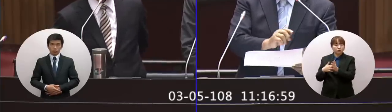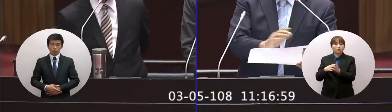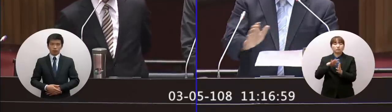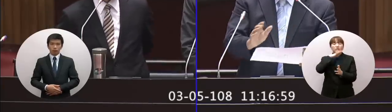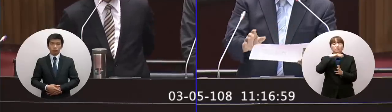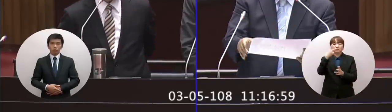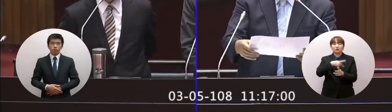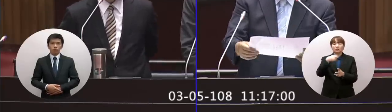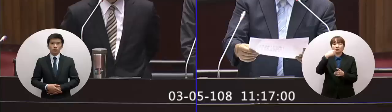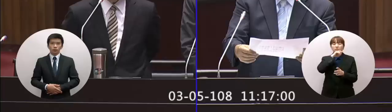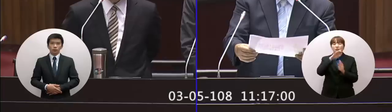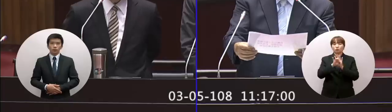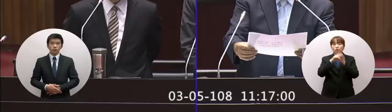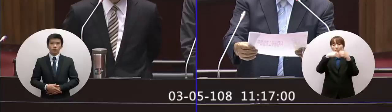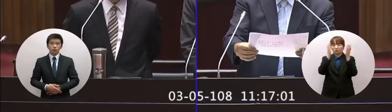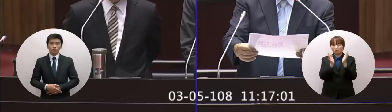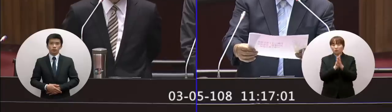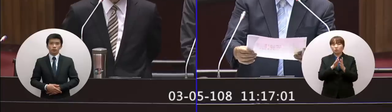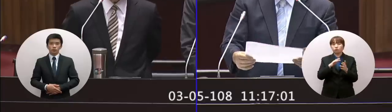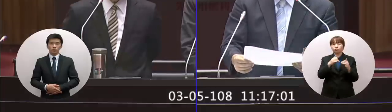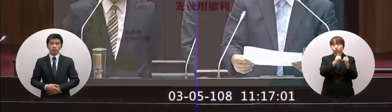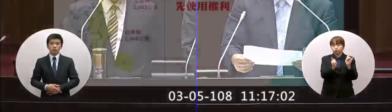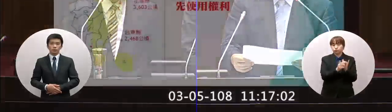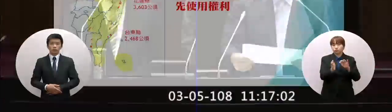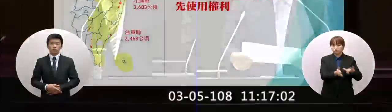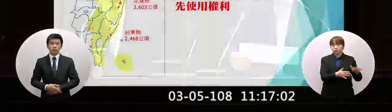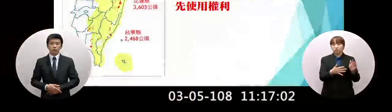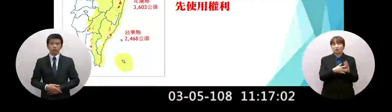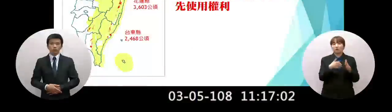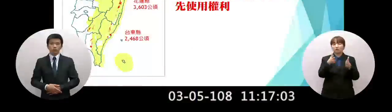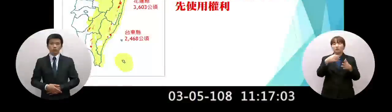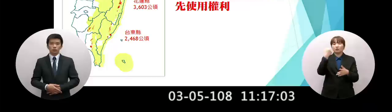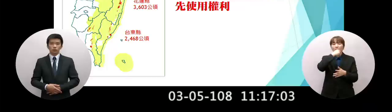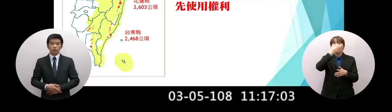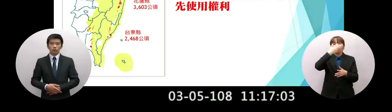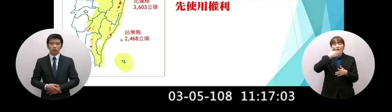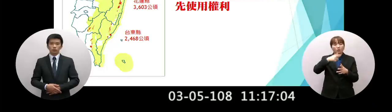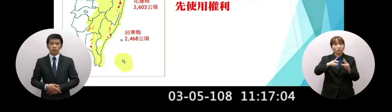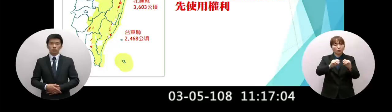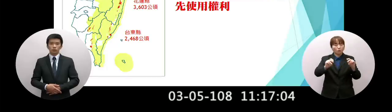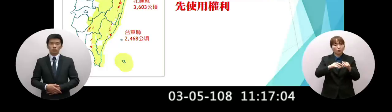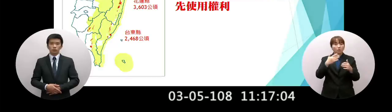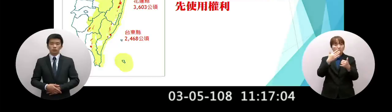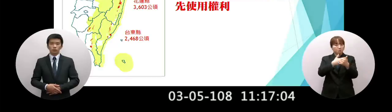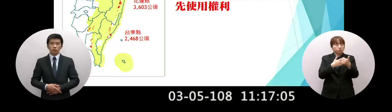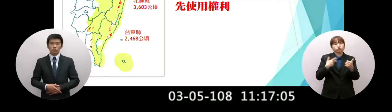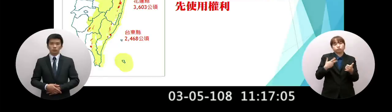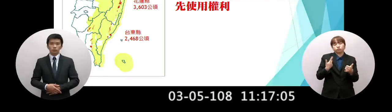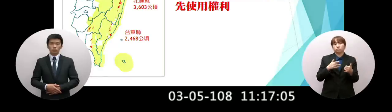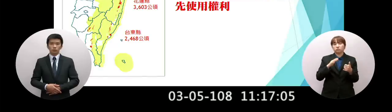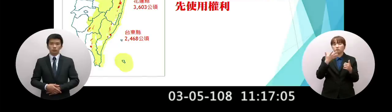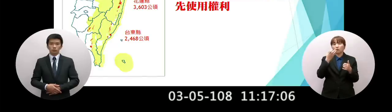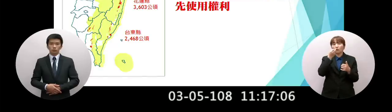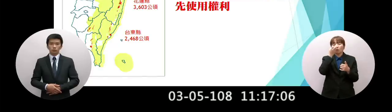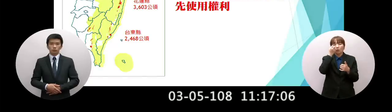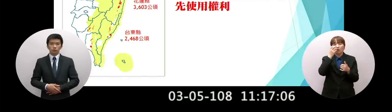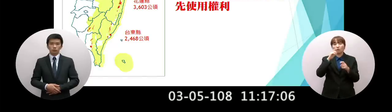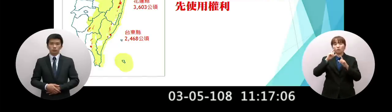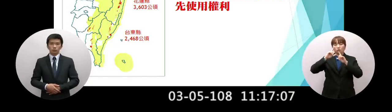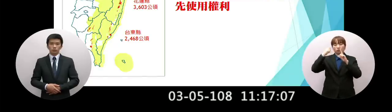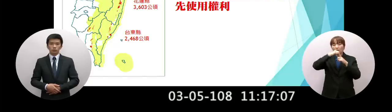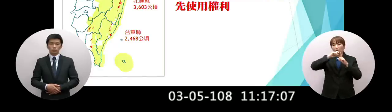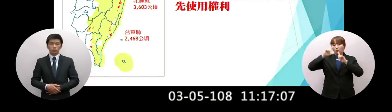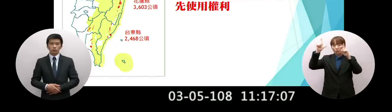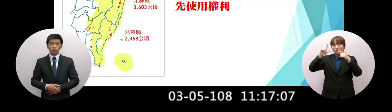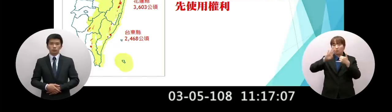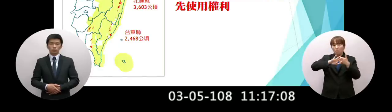兰部落再摊开来再讲一遍。现在我讲台糖啊，你知道台糖的土地西部我不知道，但是在花东啊，它